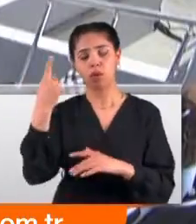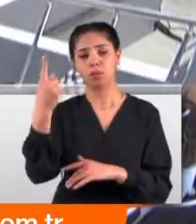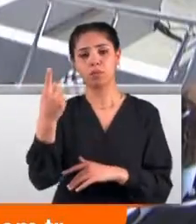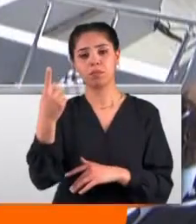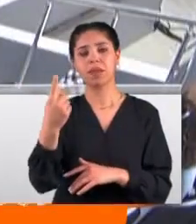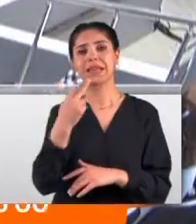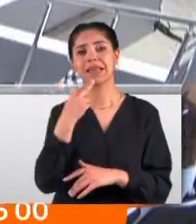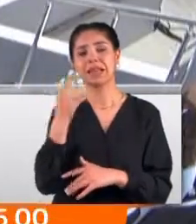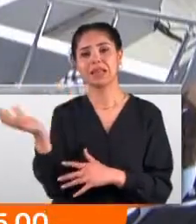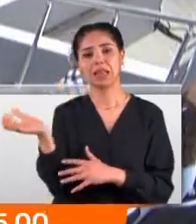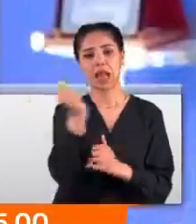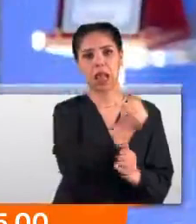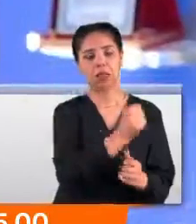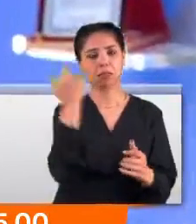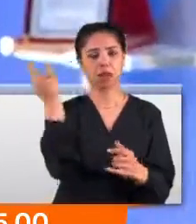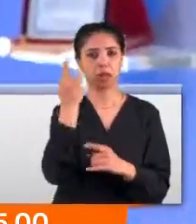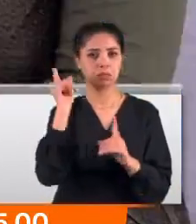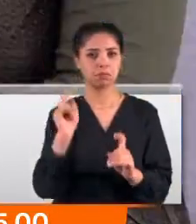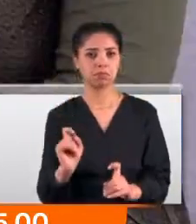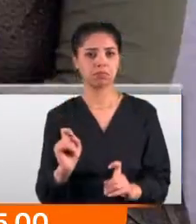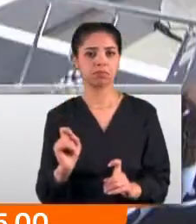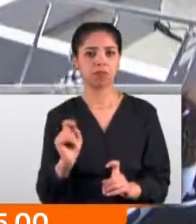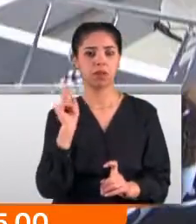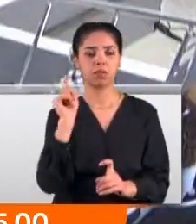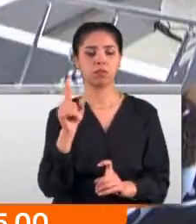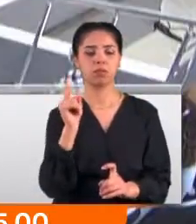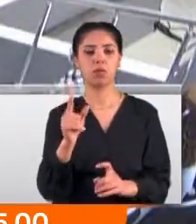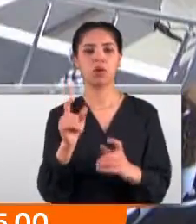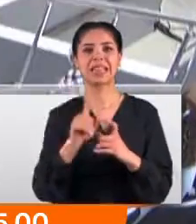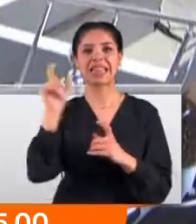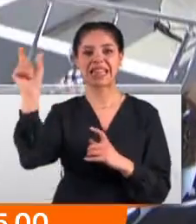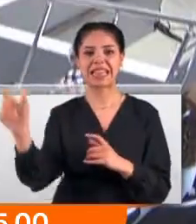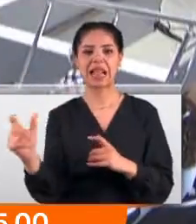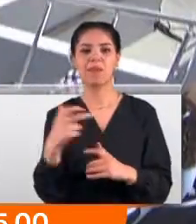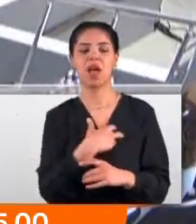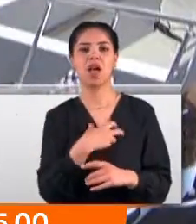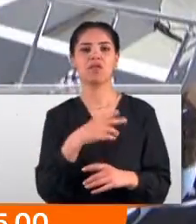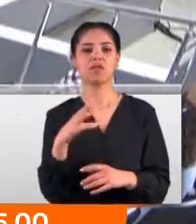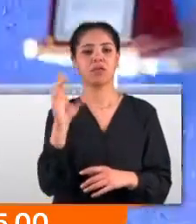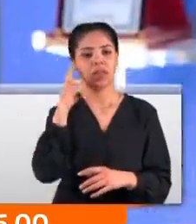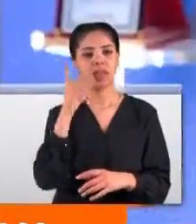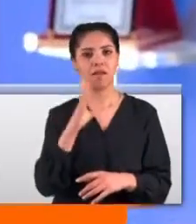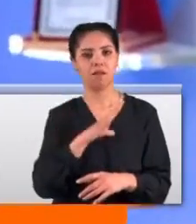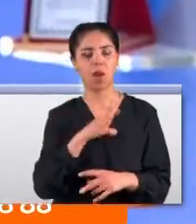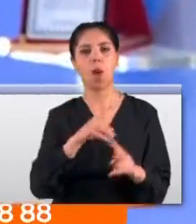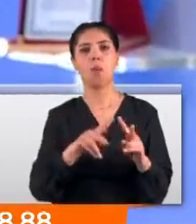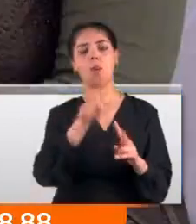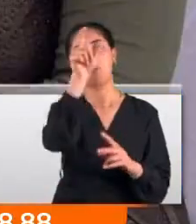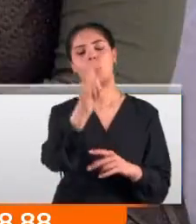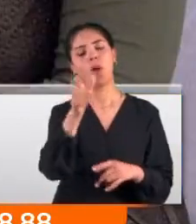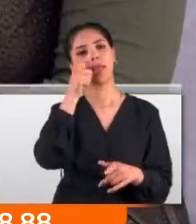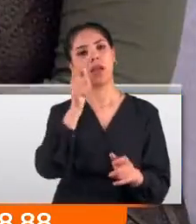Muhammed'in karısını alıp mesela gezdi mi? Burhan'ın öldürülen eşinin arkadaşı Selami Şen'le aşk yaşadığı iddiasıysa Müge Anlı'nın